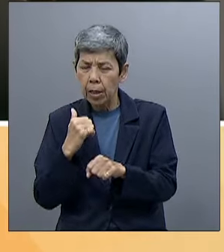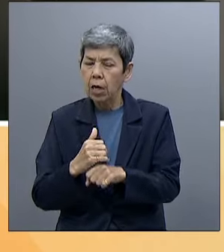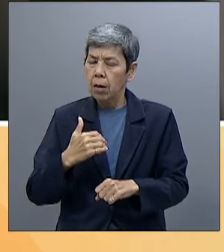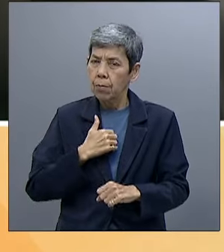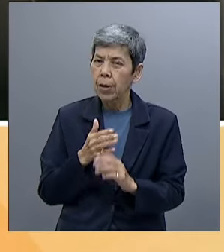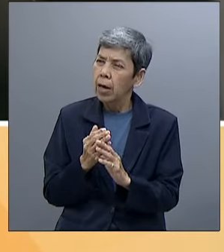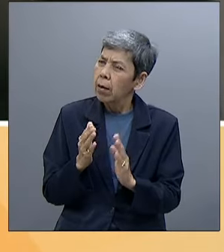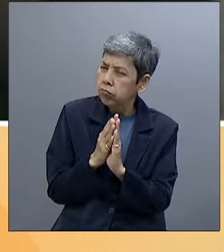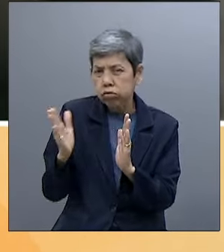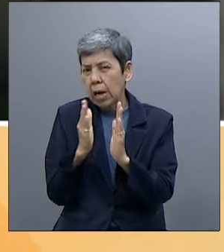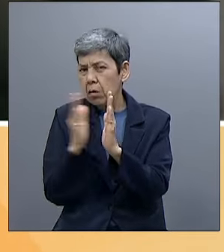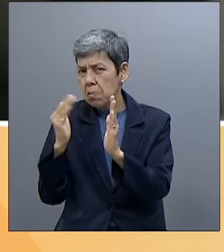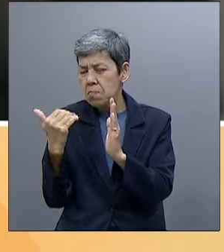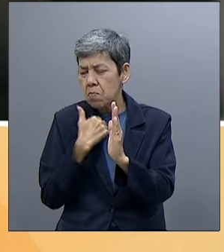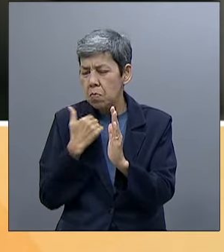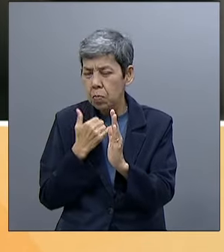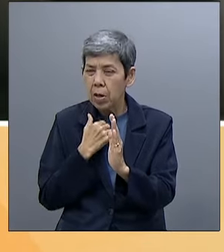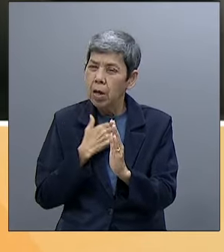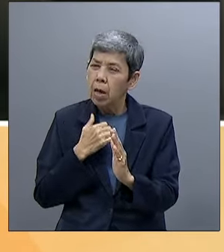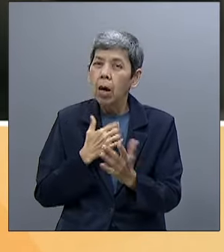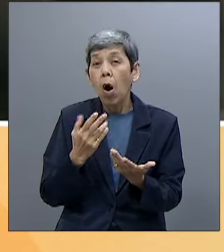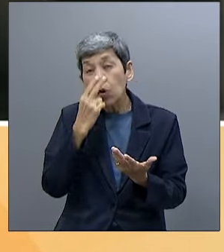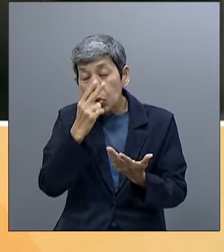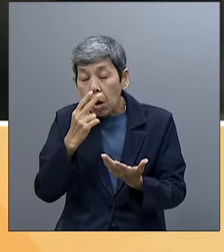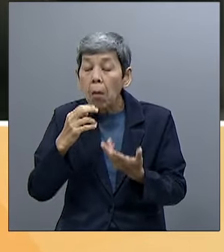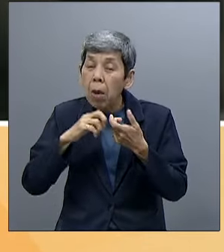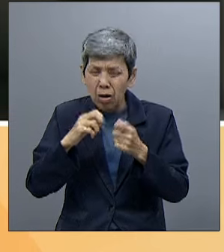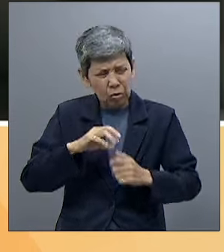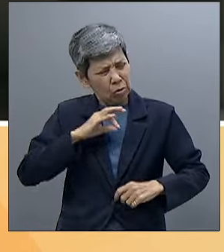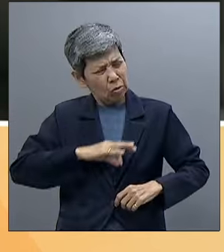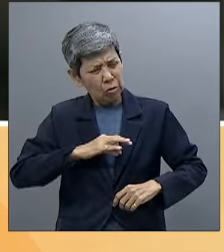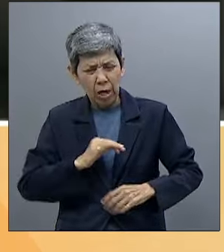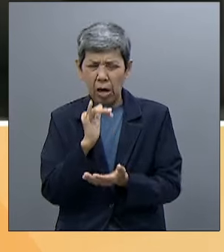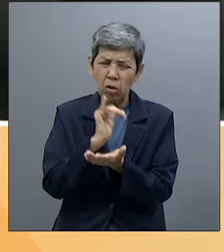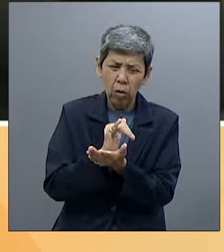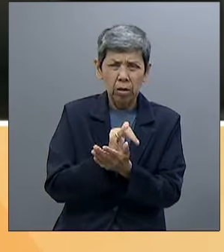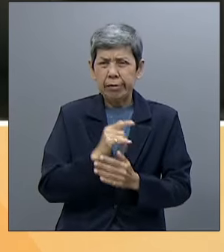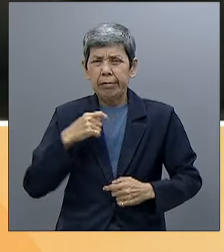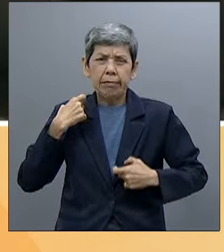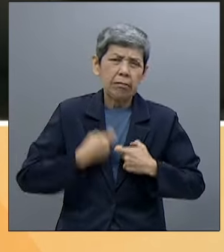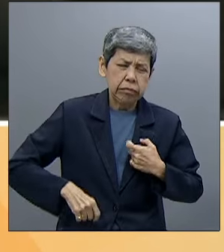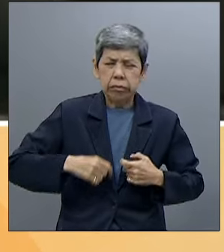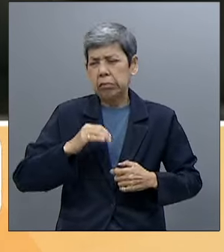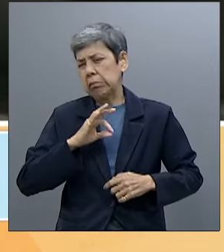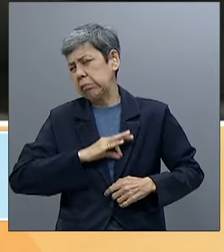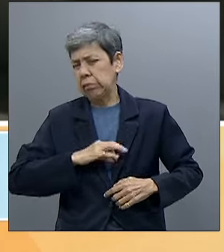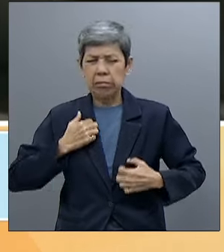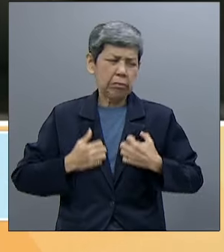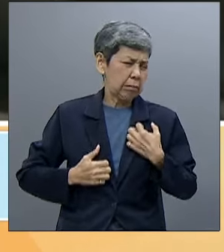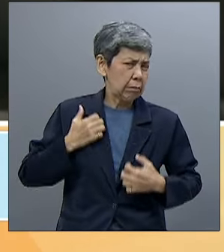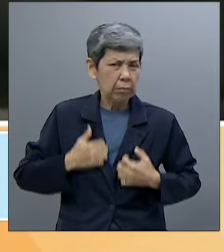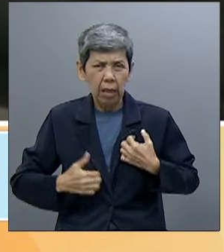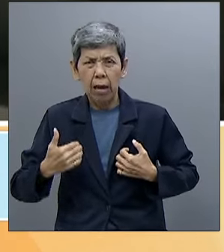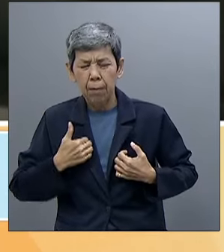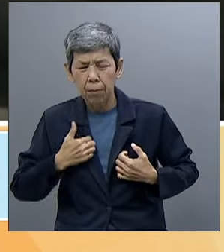เรทไปกว่านั้นค่ะคือกอาจจะเกิดสายแล้วก็จะทำให้รู้สึกว่าเข้านอนได้ยากค่ะเพราะว่าอาการเนี้ยมันจะทำให้